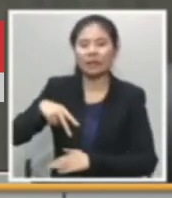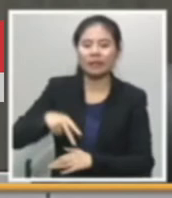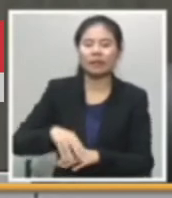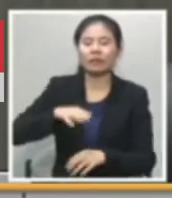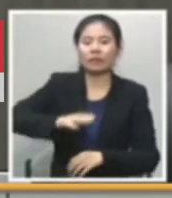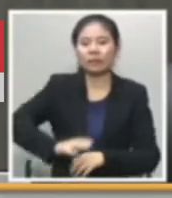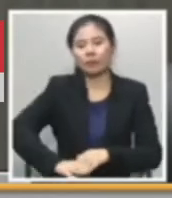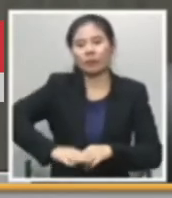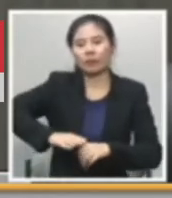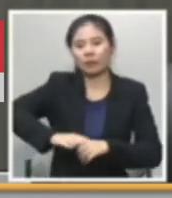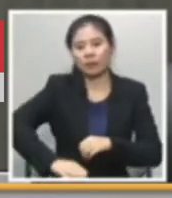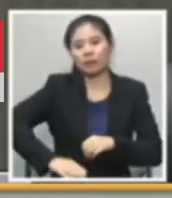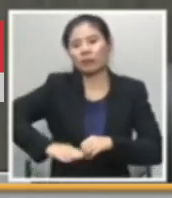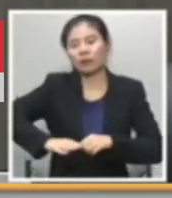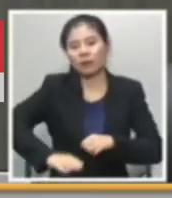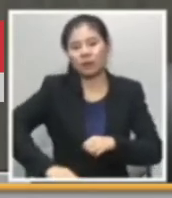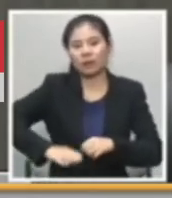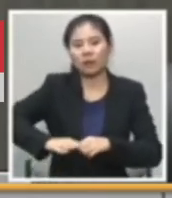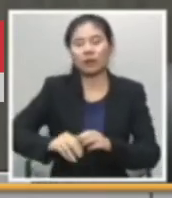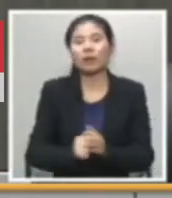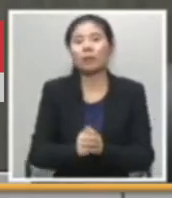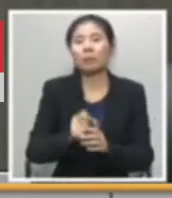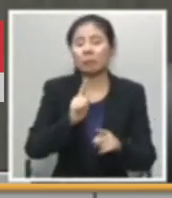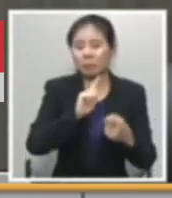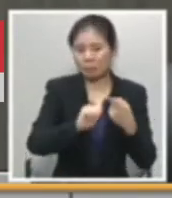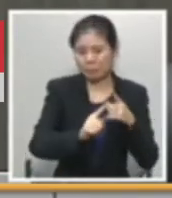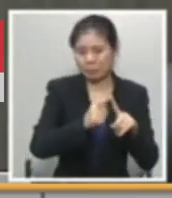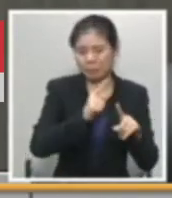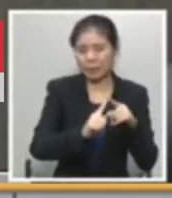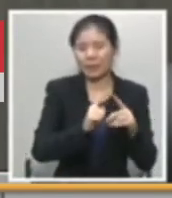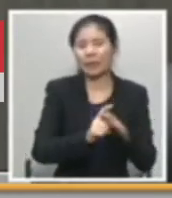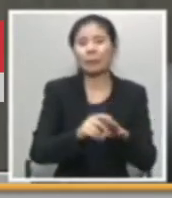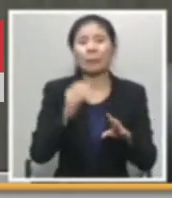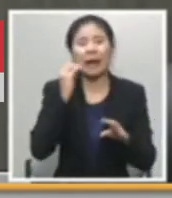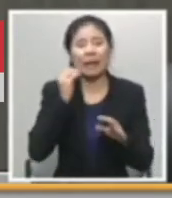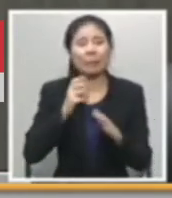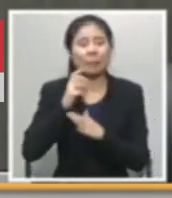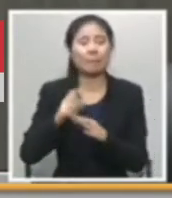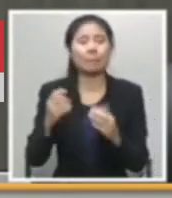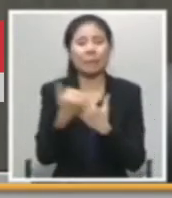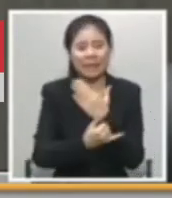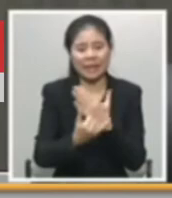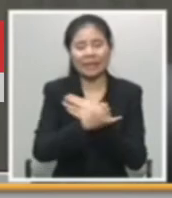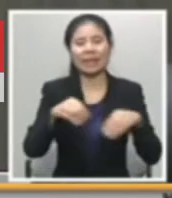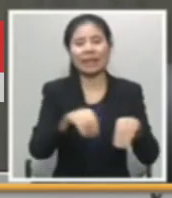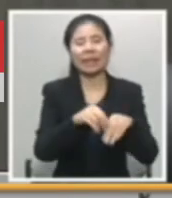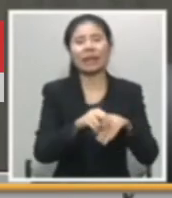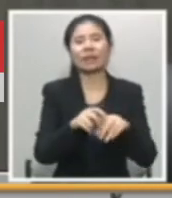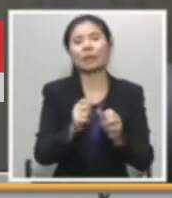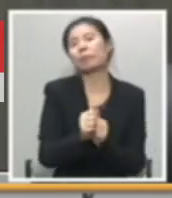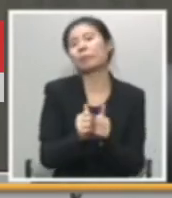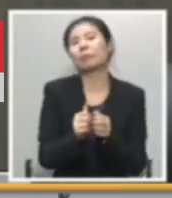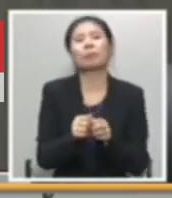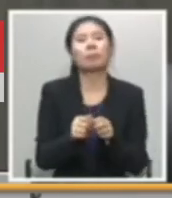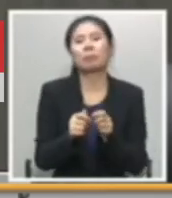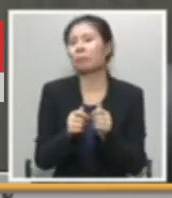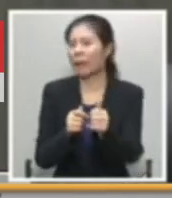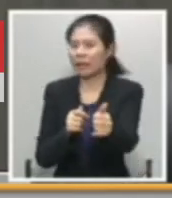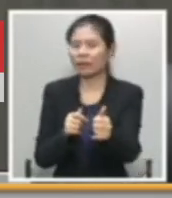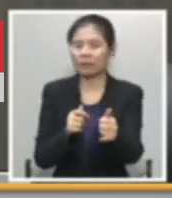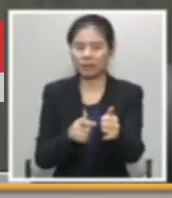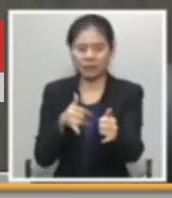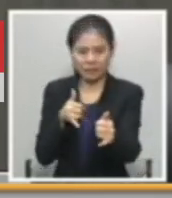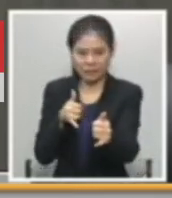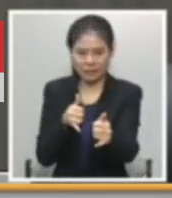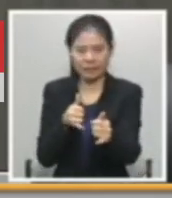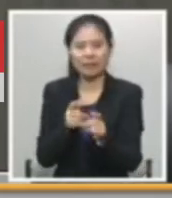กระโผกกระเพกไม่ทันเพื่อนบ้านจึงเหลือแต่การลงทุนภาครัฐเป็นหลักเท่านั้น